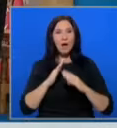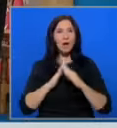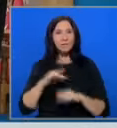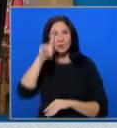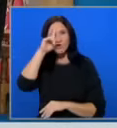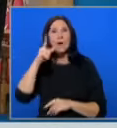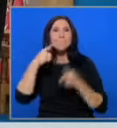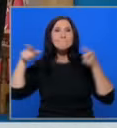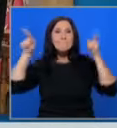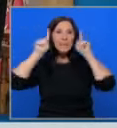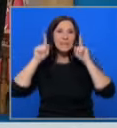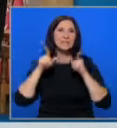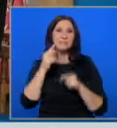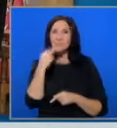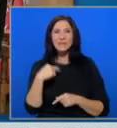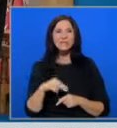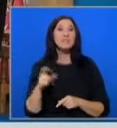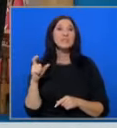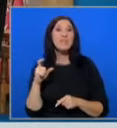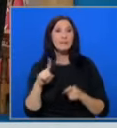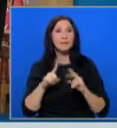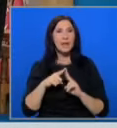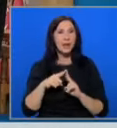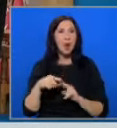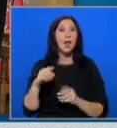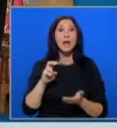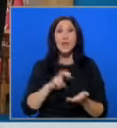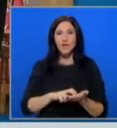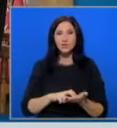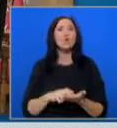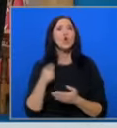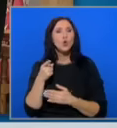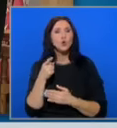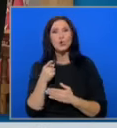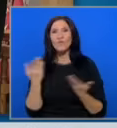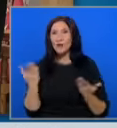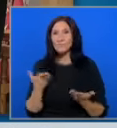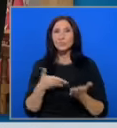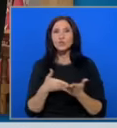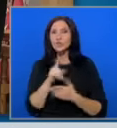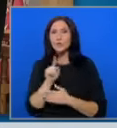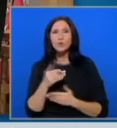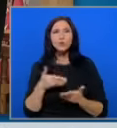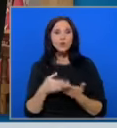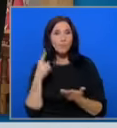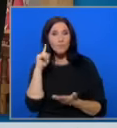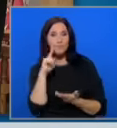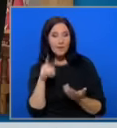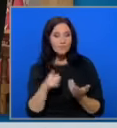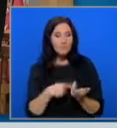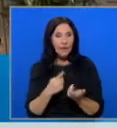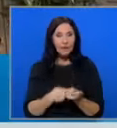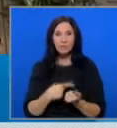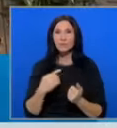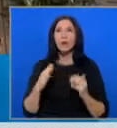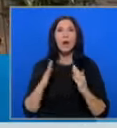Пантелеймон в Княжево. Това са Димитър Трухчев и Серафим Желев. Точно това породи и въпроса защо дни наред храмът е